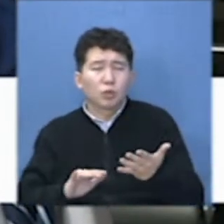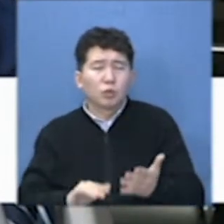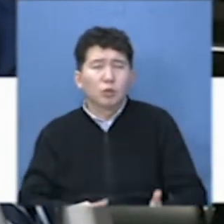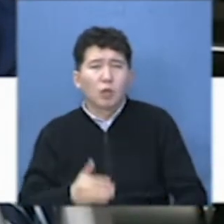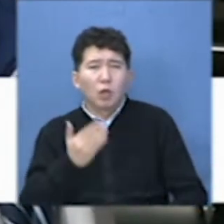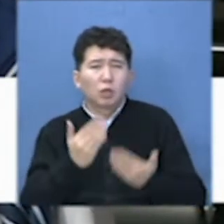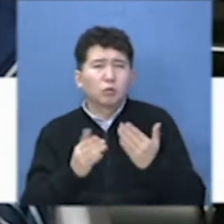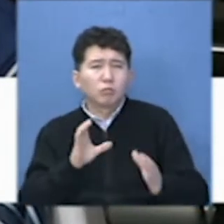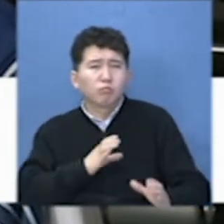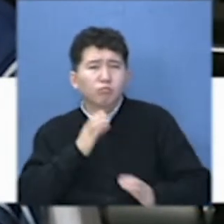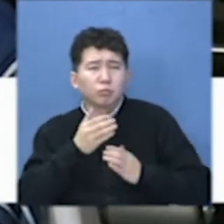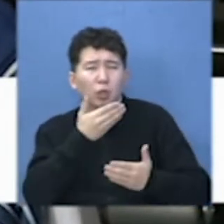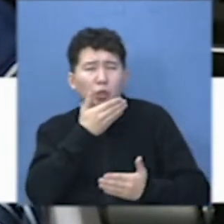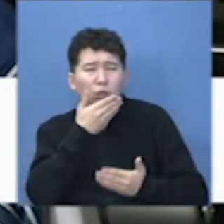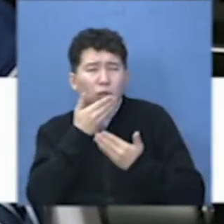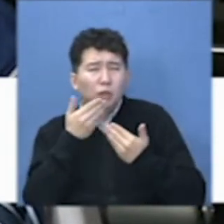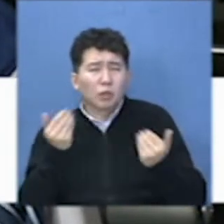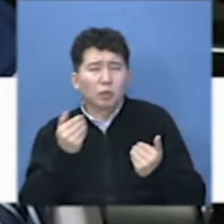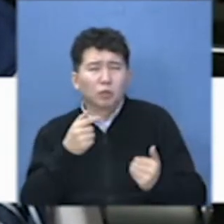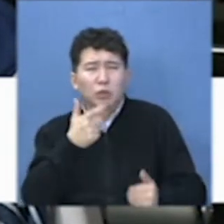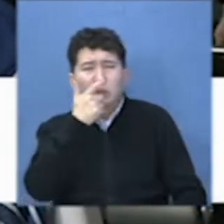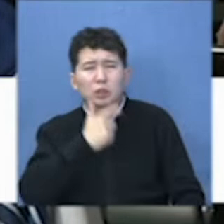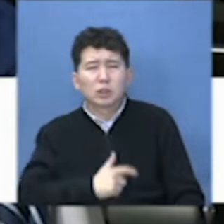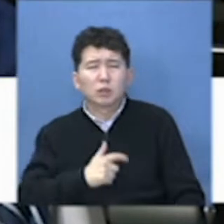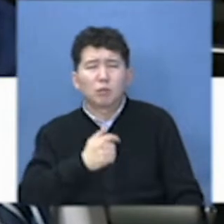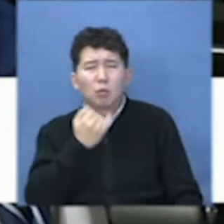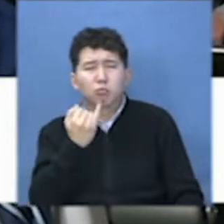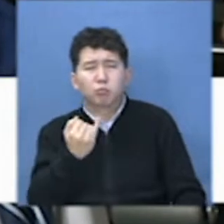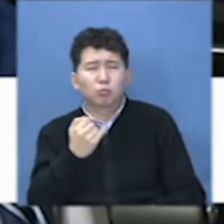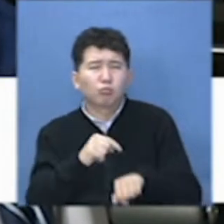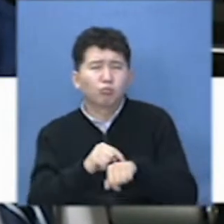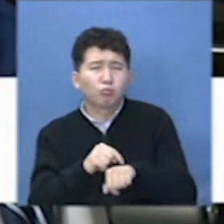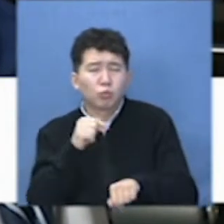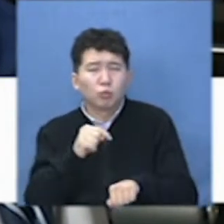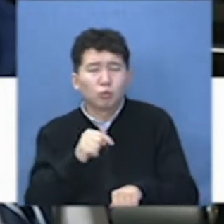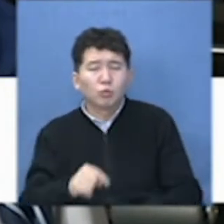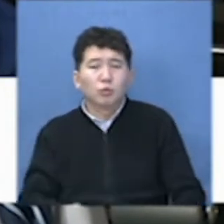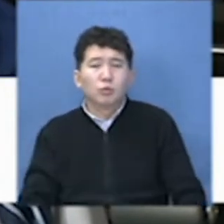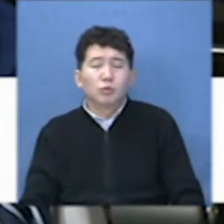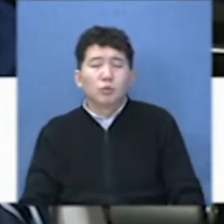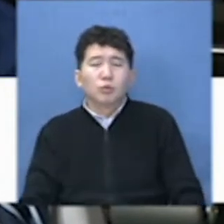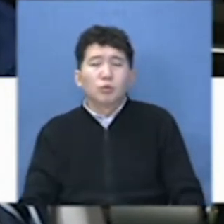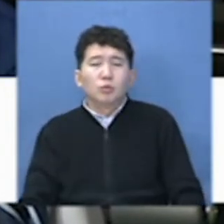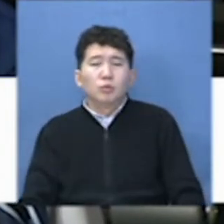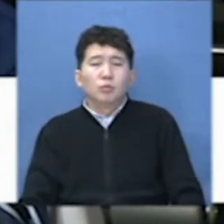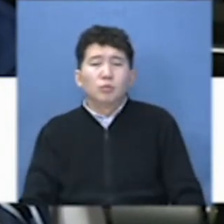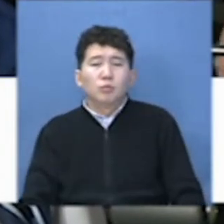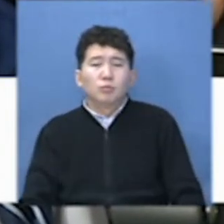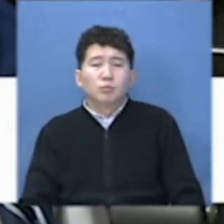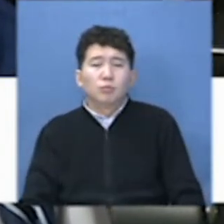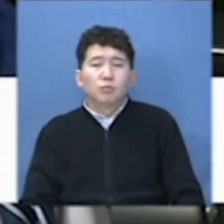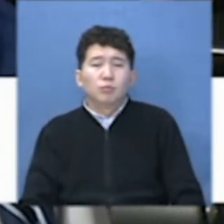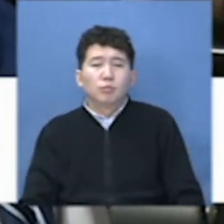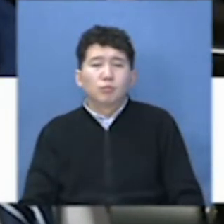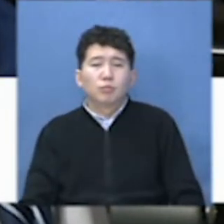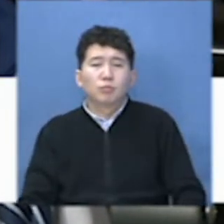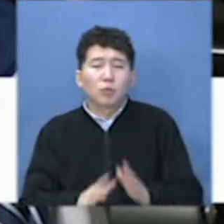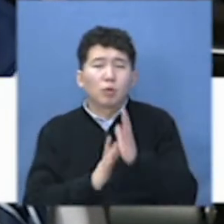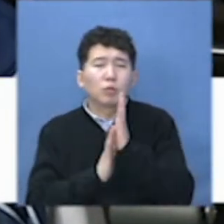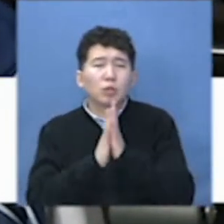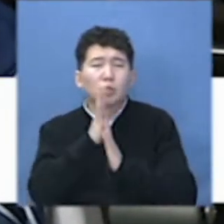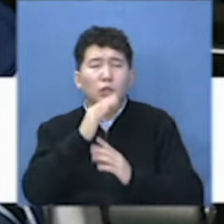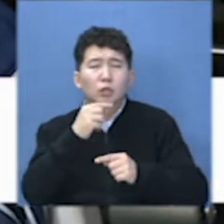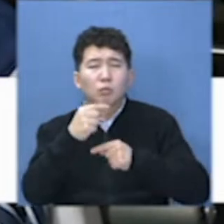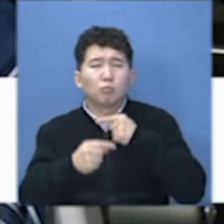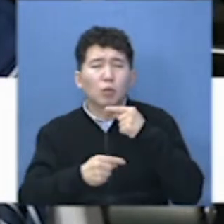жаман сезінемін. Жастарды спортқа жақын болуға шақырамын. Ұзақ әрі сау өмір сүрудің құпиясы салауатты өмір салтын ұстану. Әсіресе өскелең ұрпаққа баса